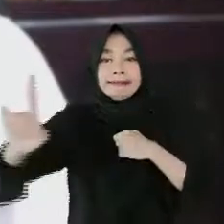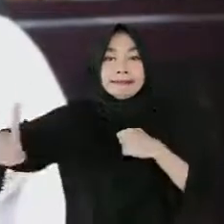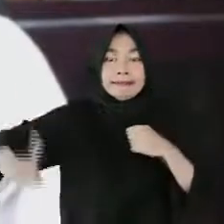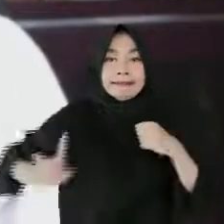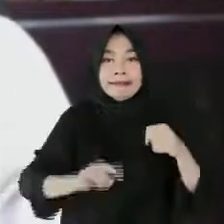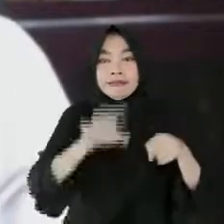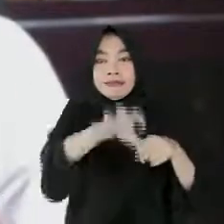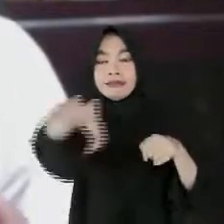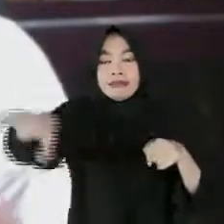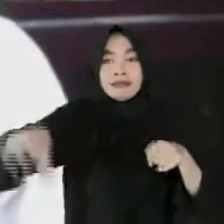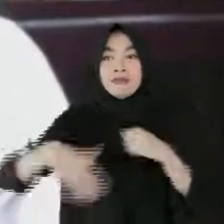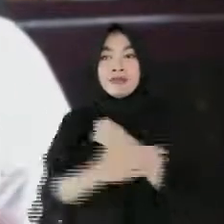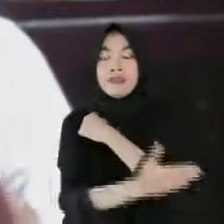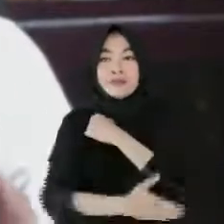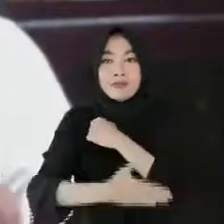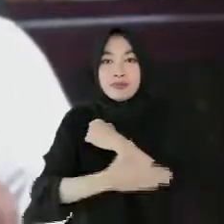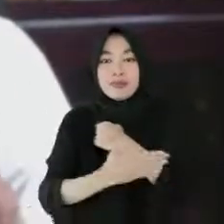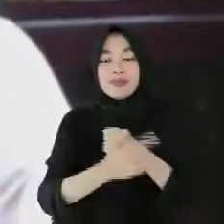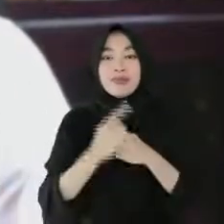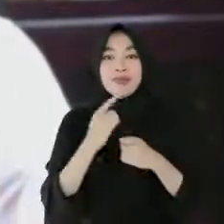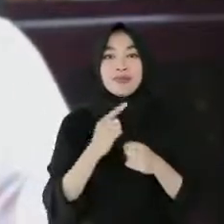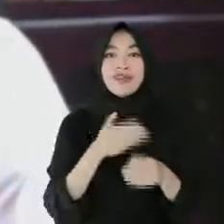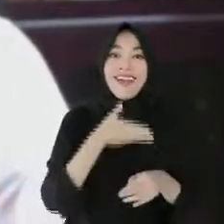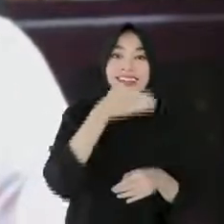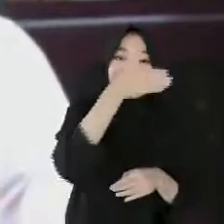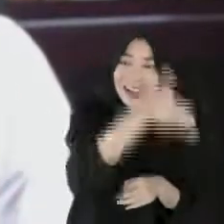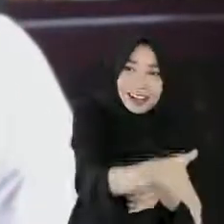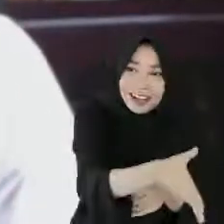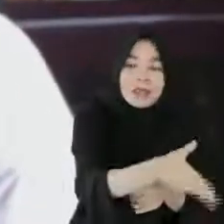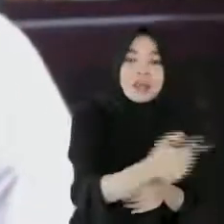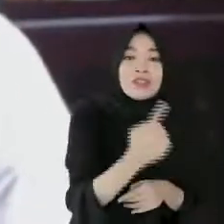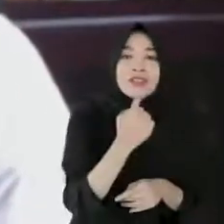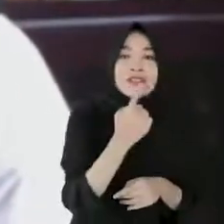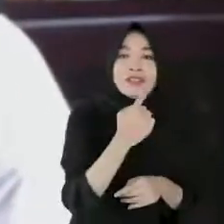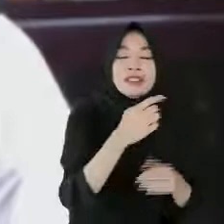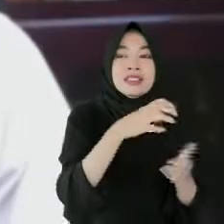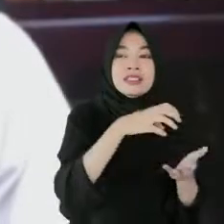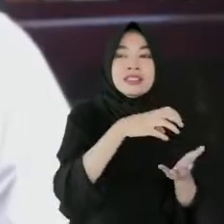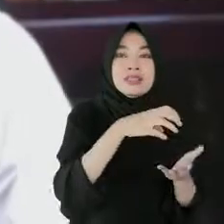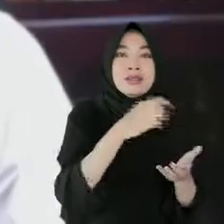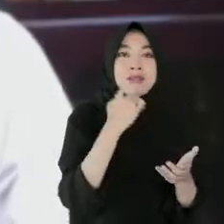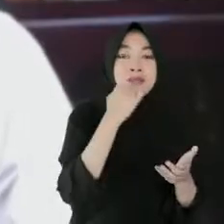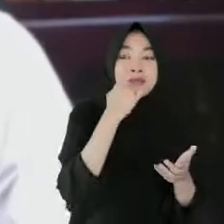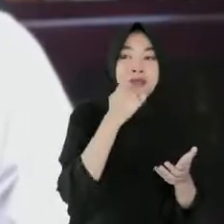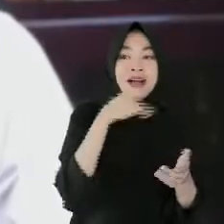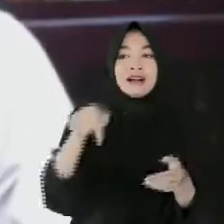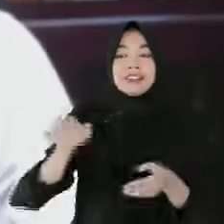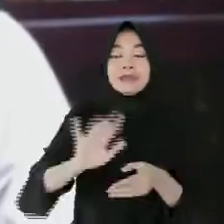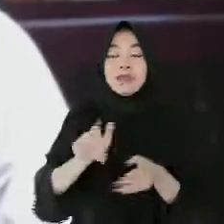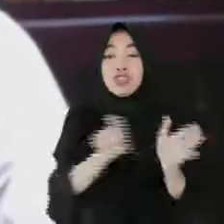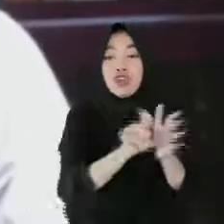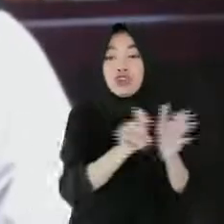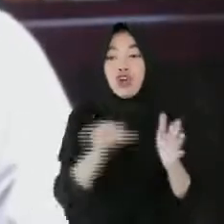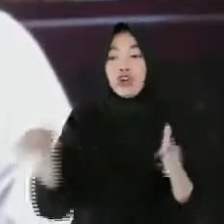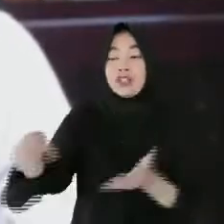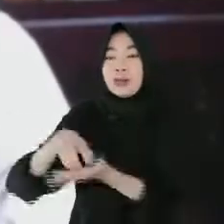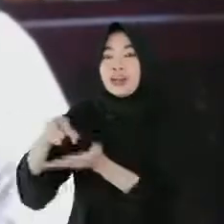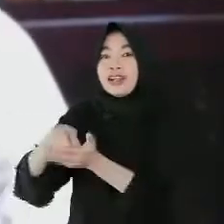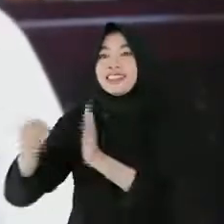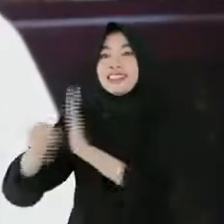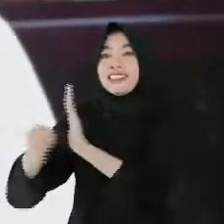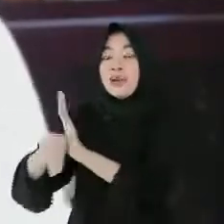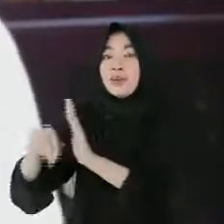kemudian nanti disana juga begitu River tidak disenanginya ya karena di bandaranya kan tidak terlalu gede